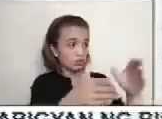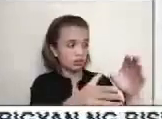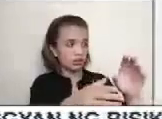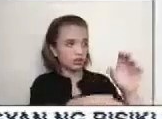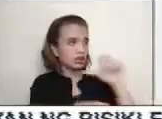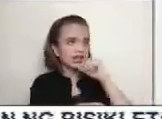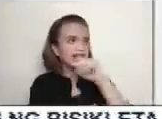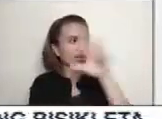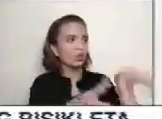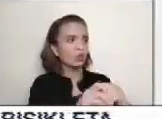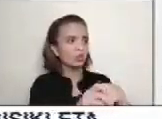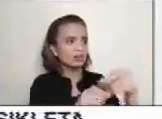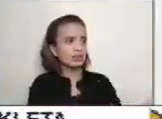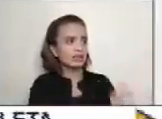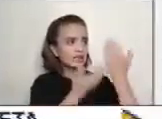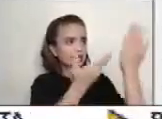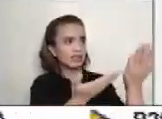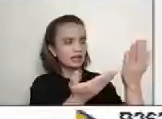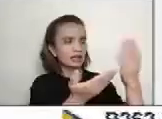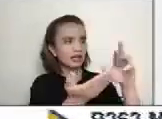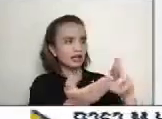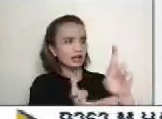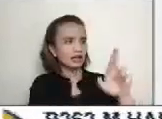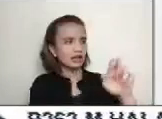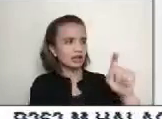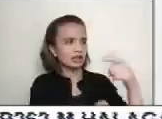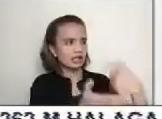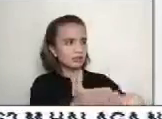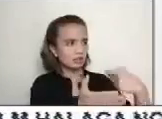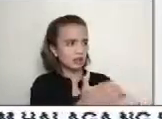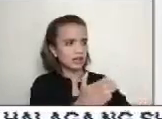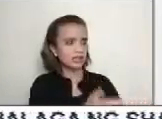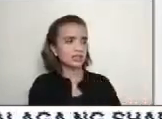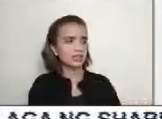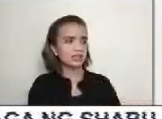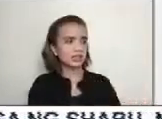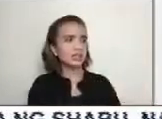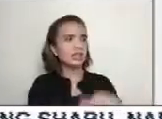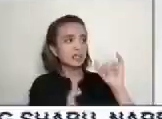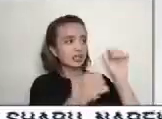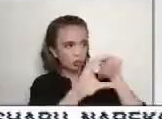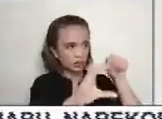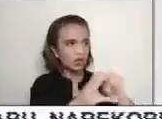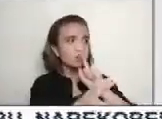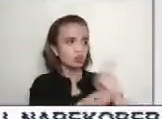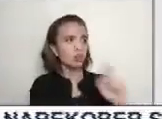ay pinapayagan na magtaas ng 45 hanggang 171 pesos sa domestic